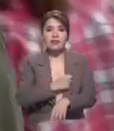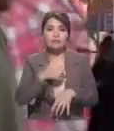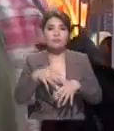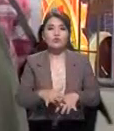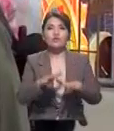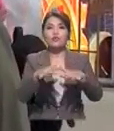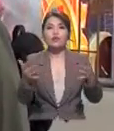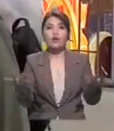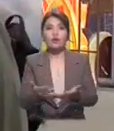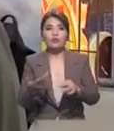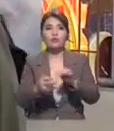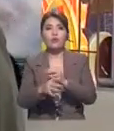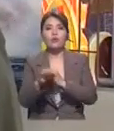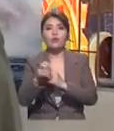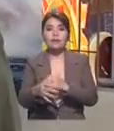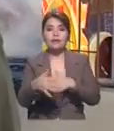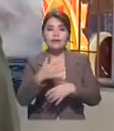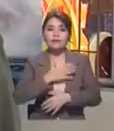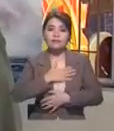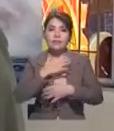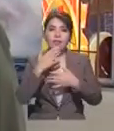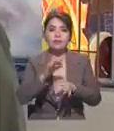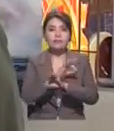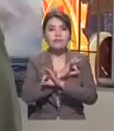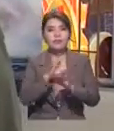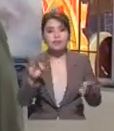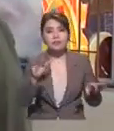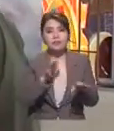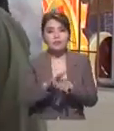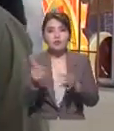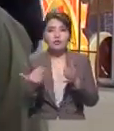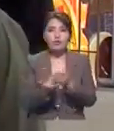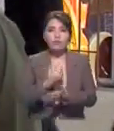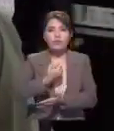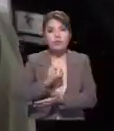таныстық. Мен түсірілім тобына көп рахмет айтамын. Бәрі керемет өтті. Жаңа орта, жаңа дос таптым.